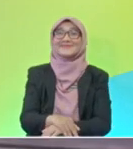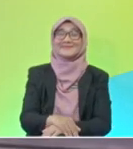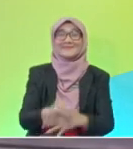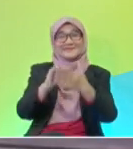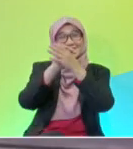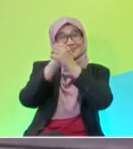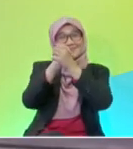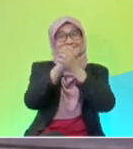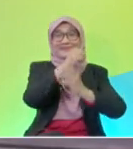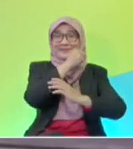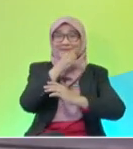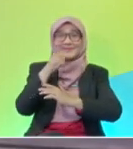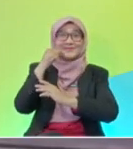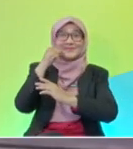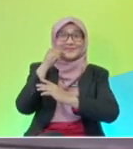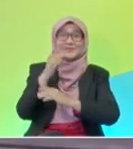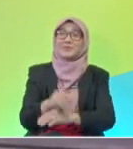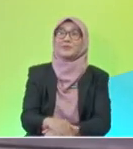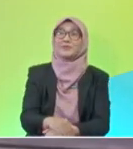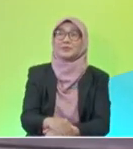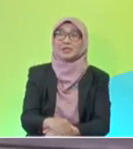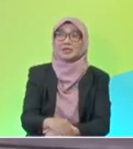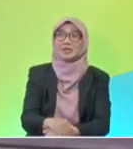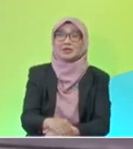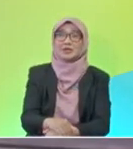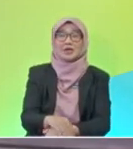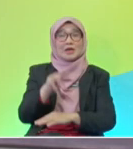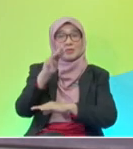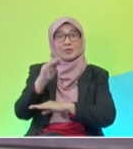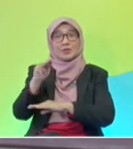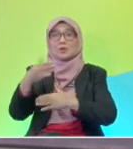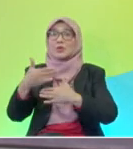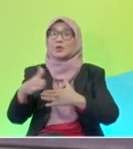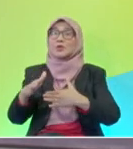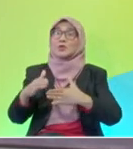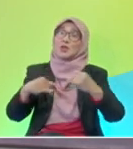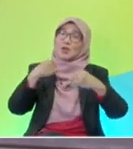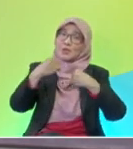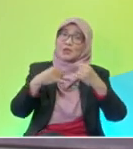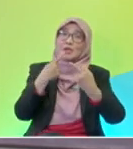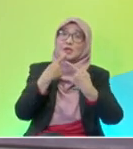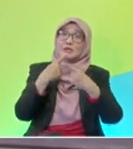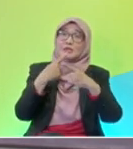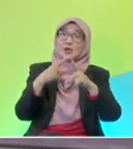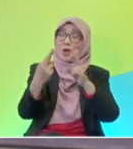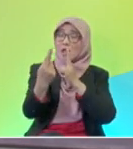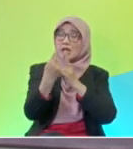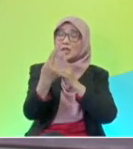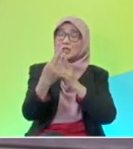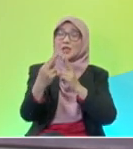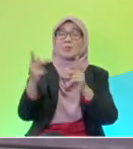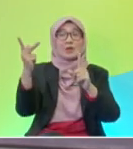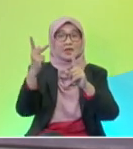tahniia Baiklah Cikgu nampaknya Cikgu murid-murid dah berjaya jawab untuk respon terhadap ayat